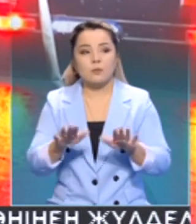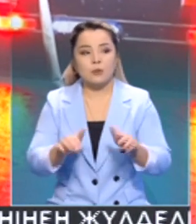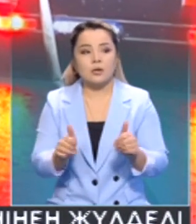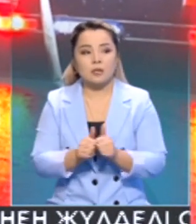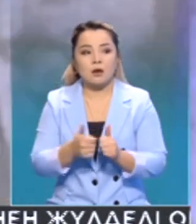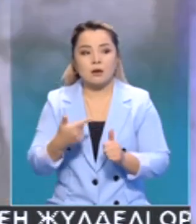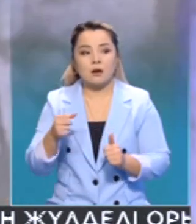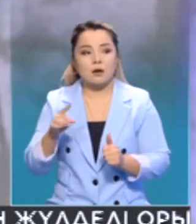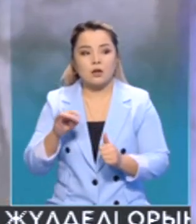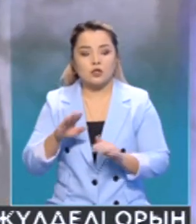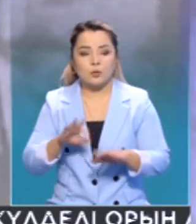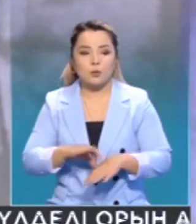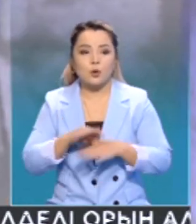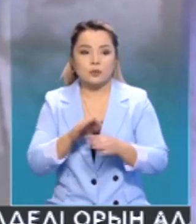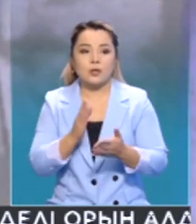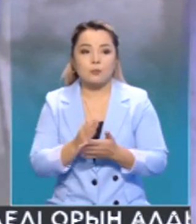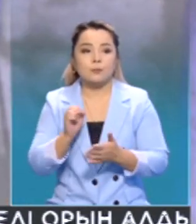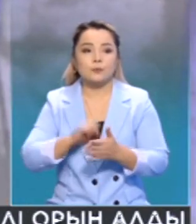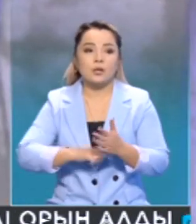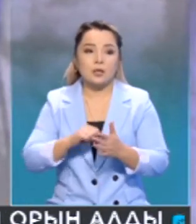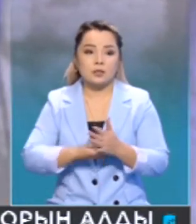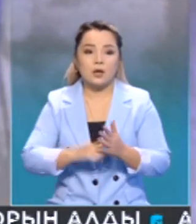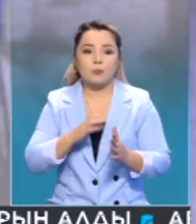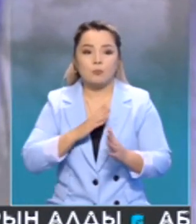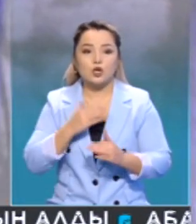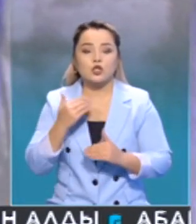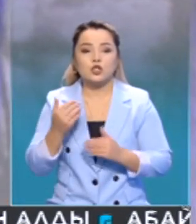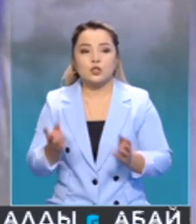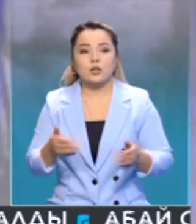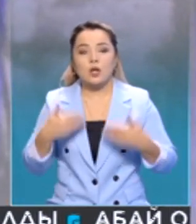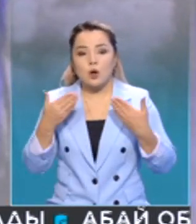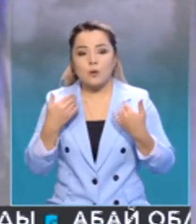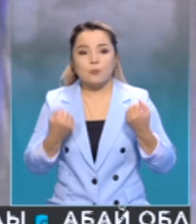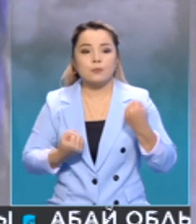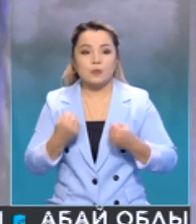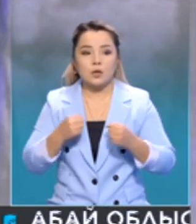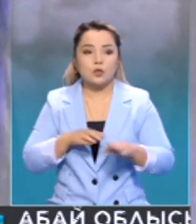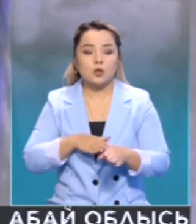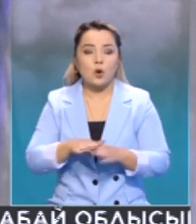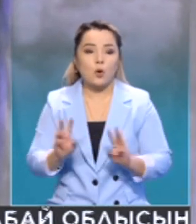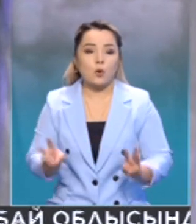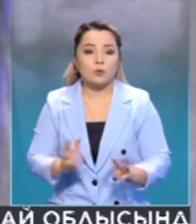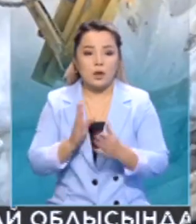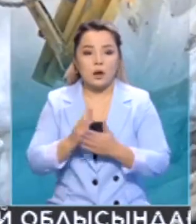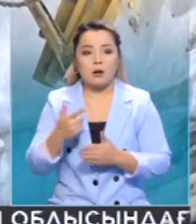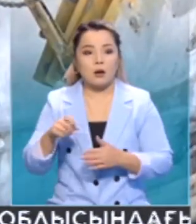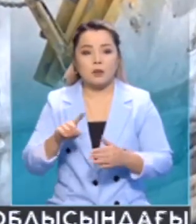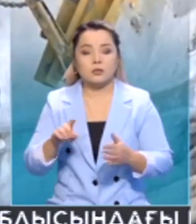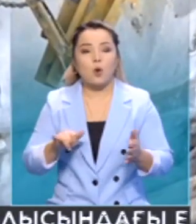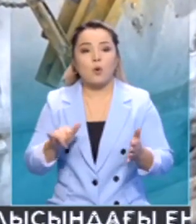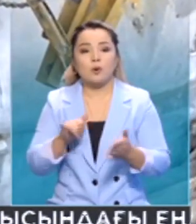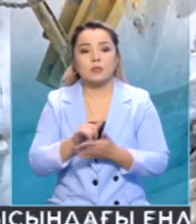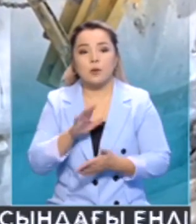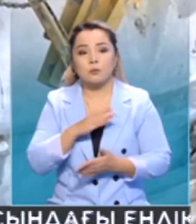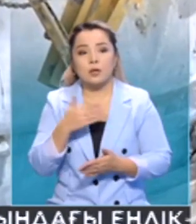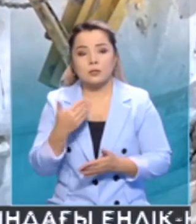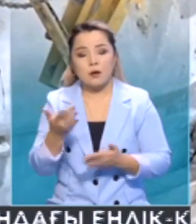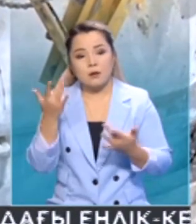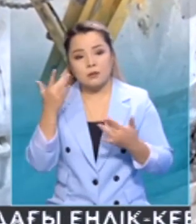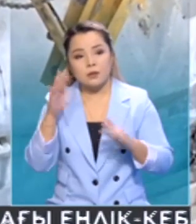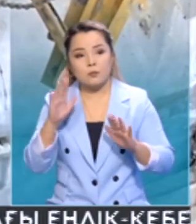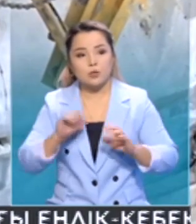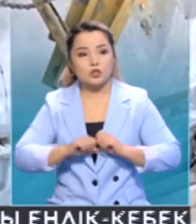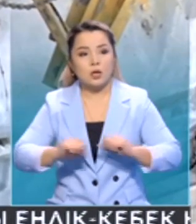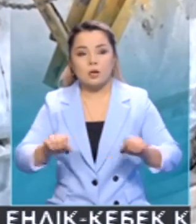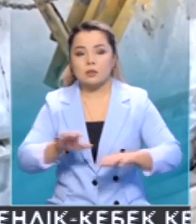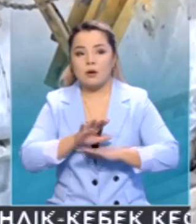тұрған гаражға өткен. Салдарынан сол маңдағы жеңіл көліктің түгі қалмай жанып кетті. Оның газ қондырғысы болған. Абырой болғанда ол